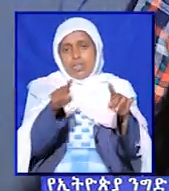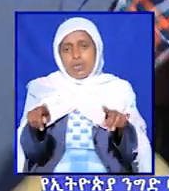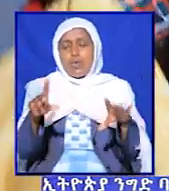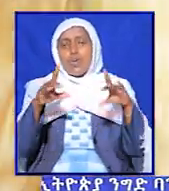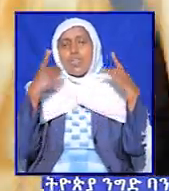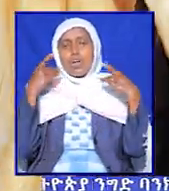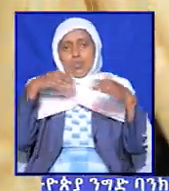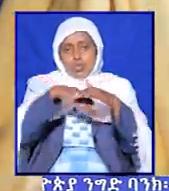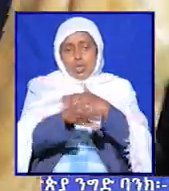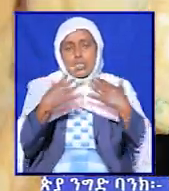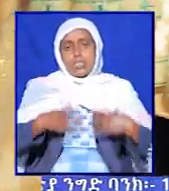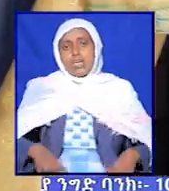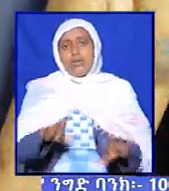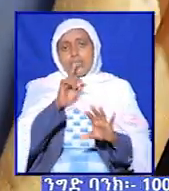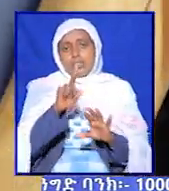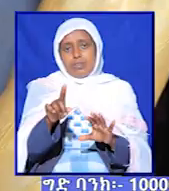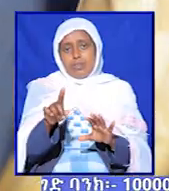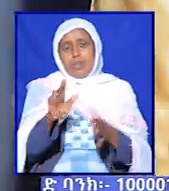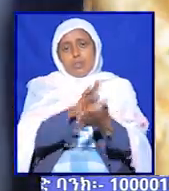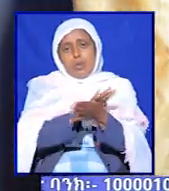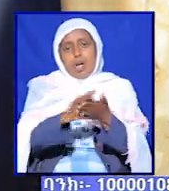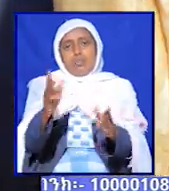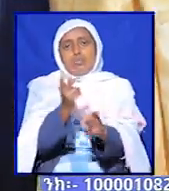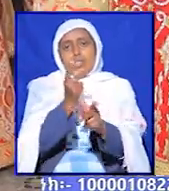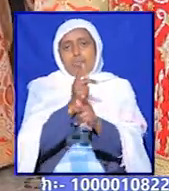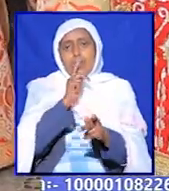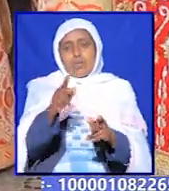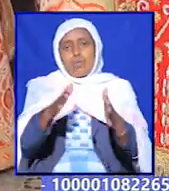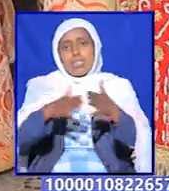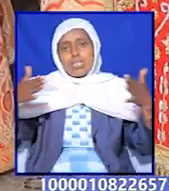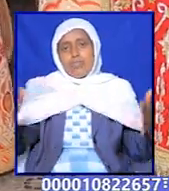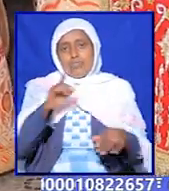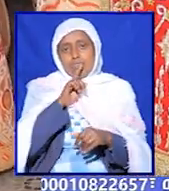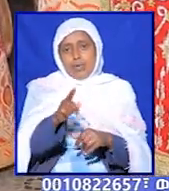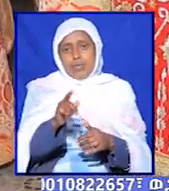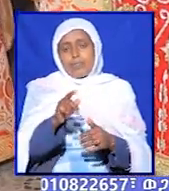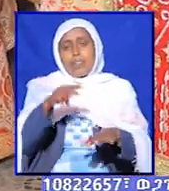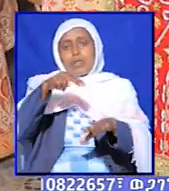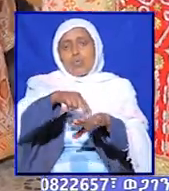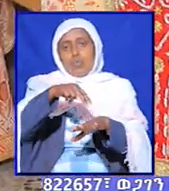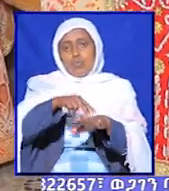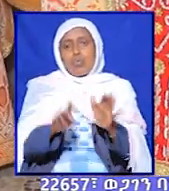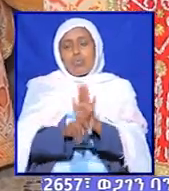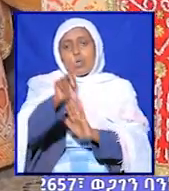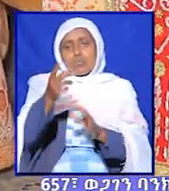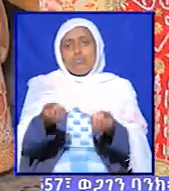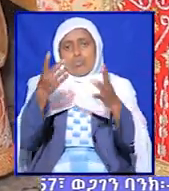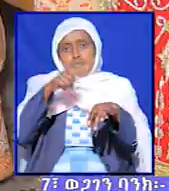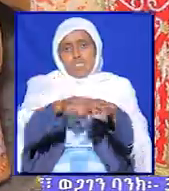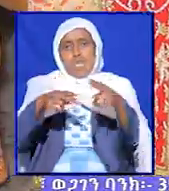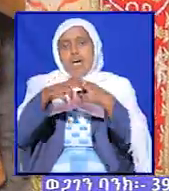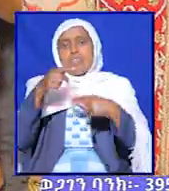ያው የካህኑ የውስጥ ቀሚስ ነው ኳሊቲውን የጠበቀ ነው ሰፊ ነው ቁመትም ብዙ